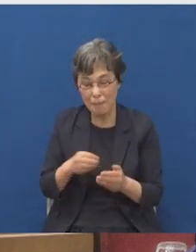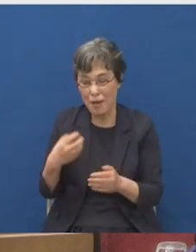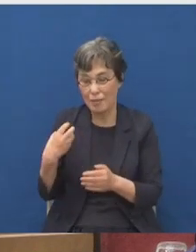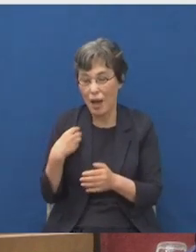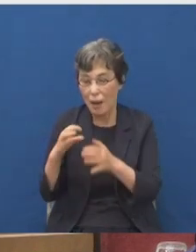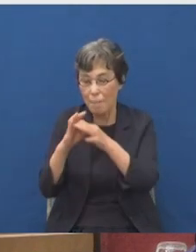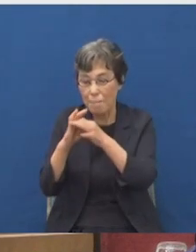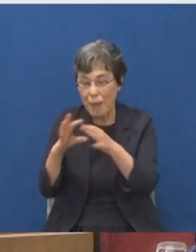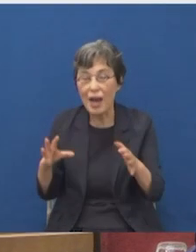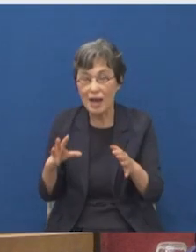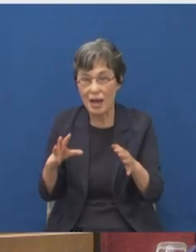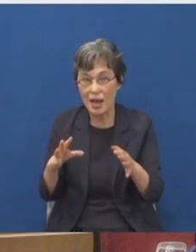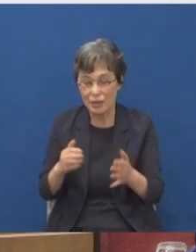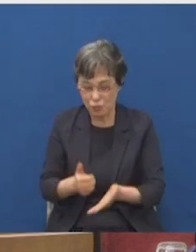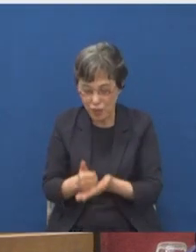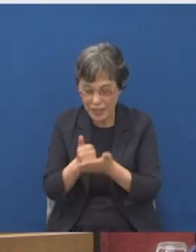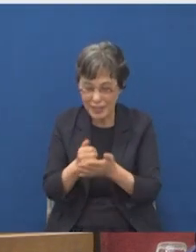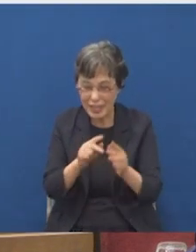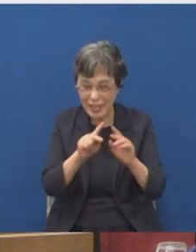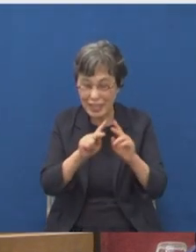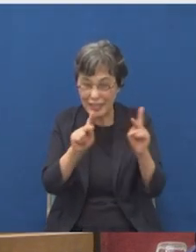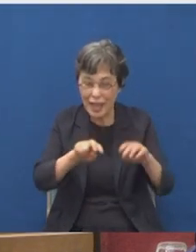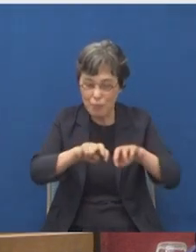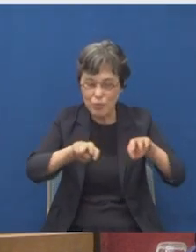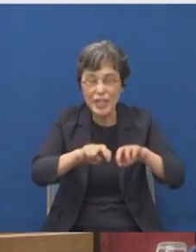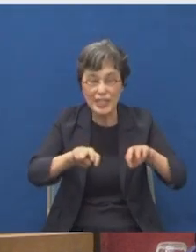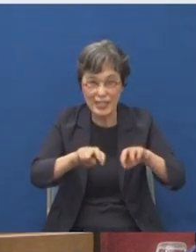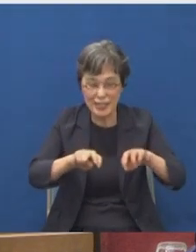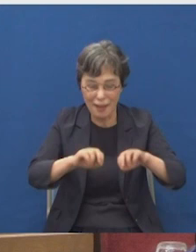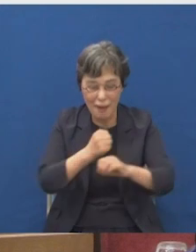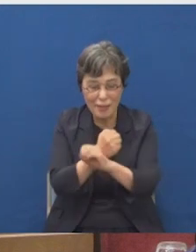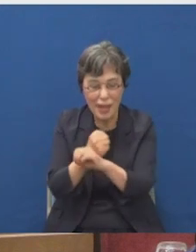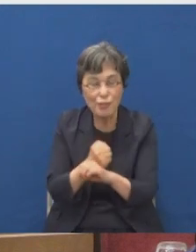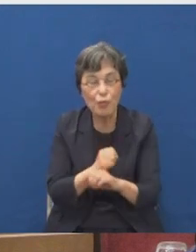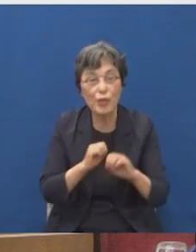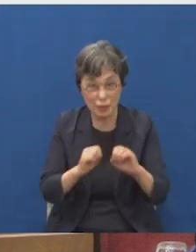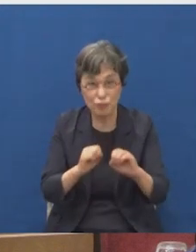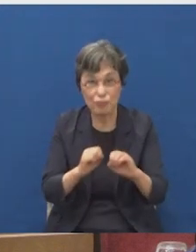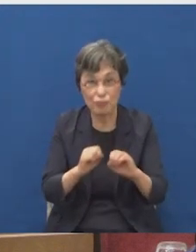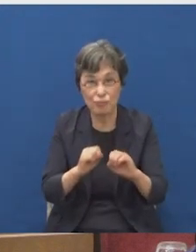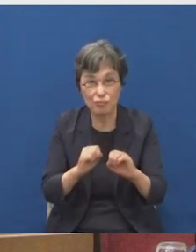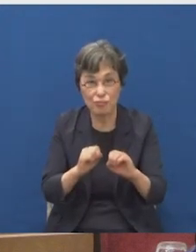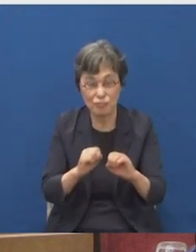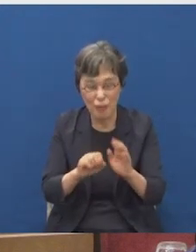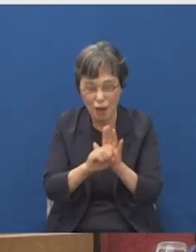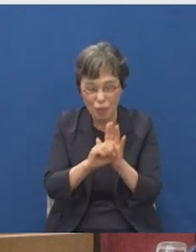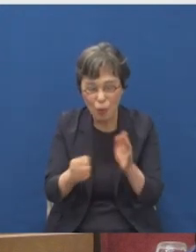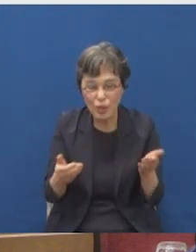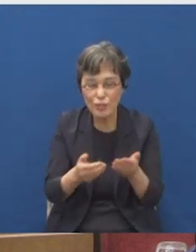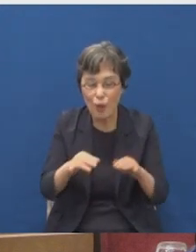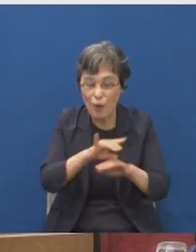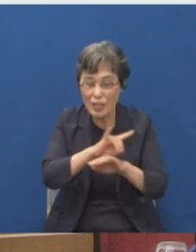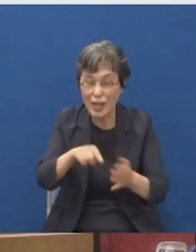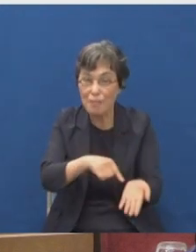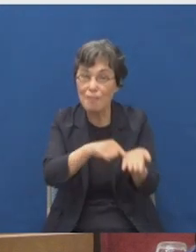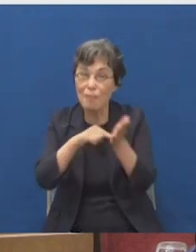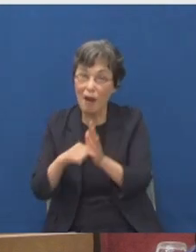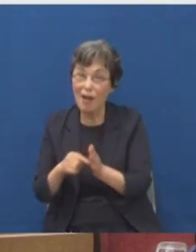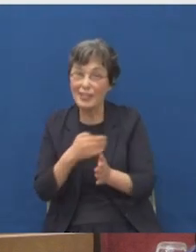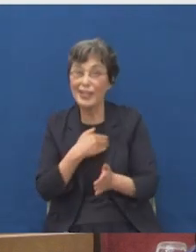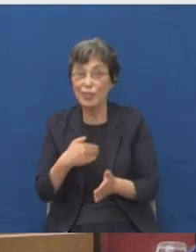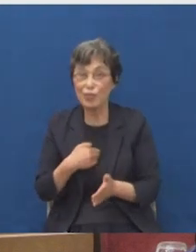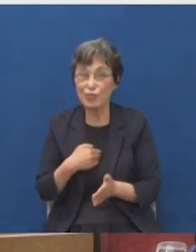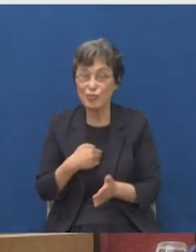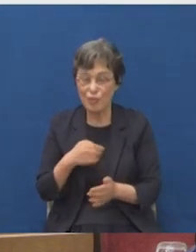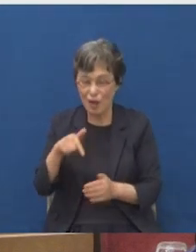越えて、主体的に課題分析等に関する研究を行い、効果的な事業の企画提案を可能とする庁